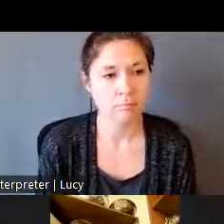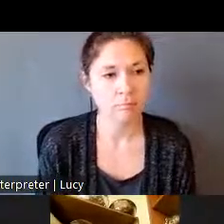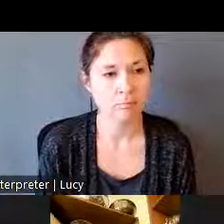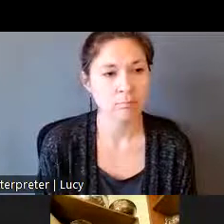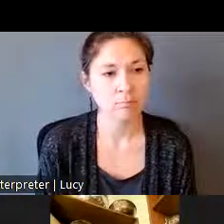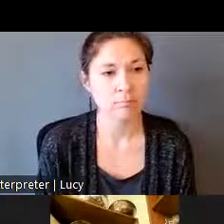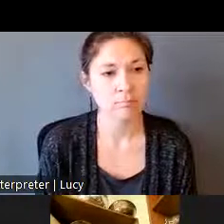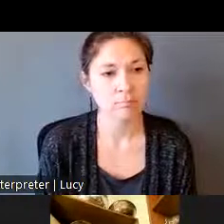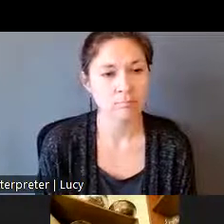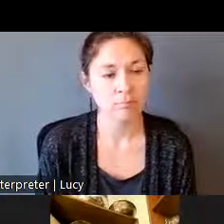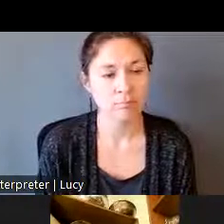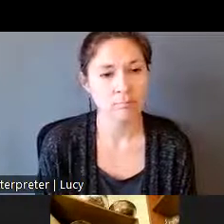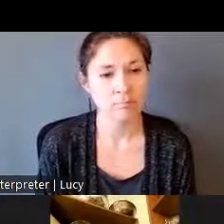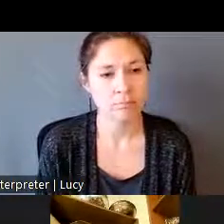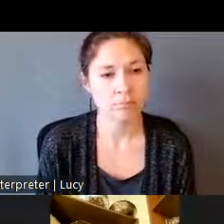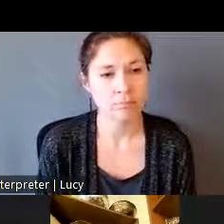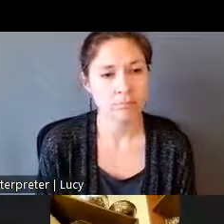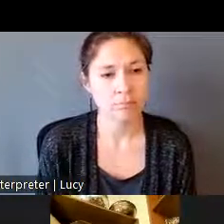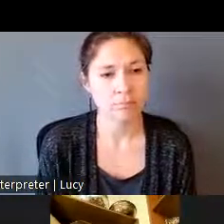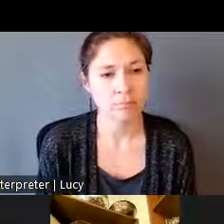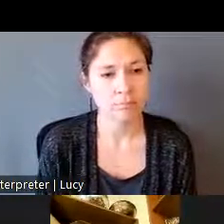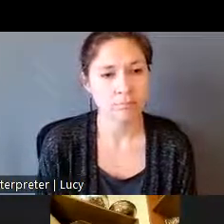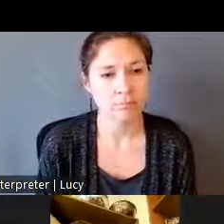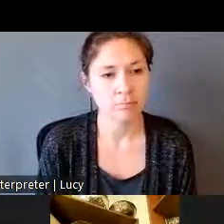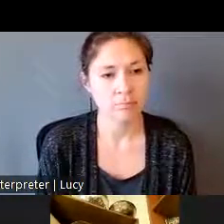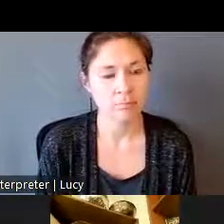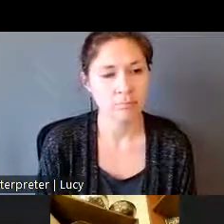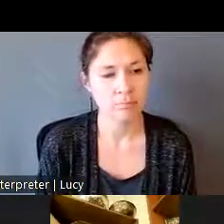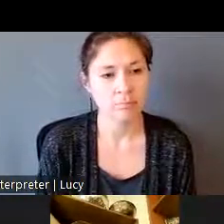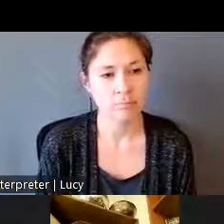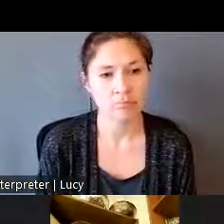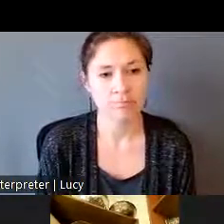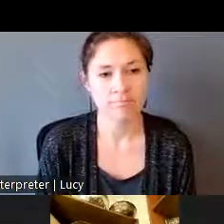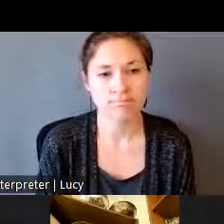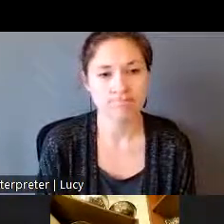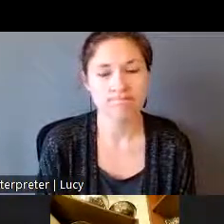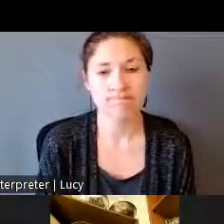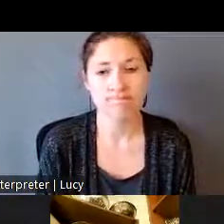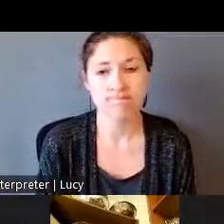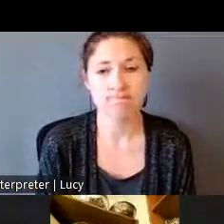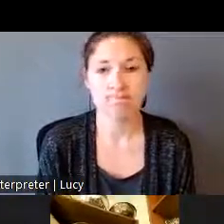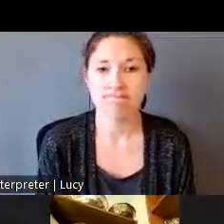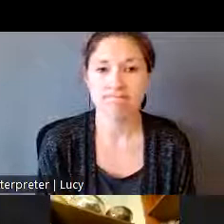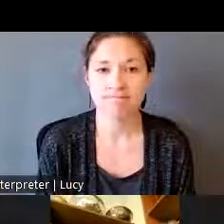翻译。那祝您今天的会议愉快，多保重。Thank you.